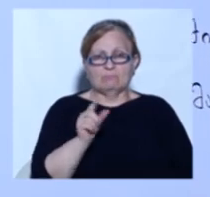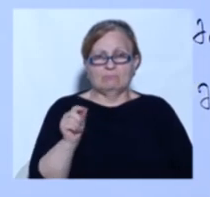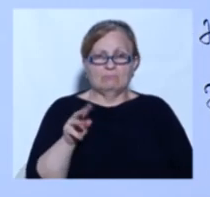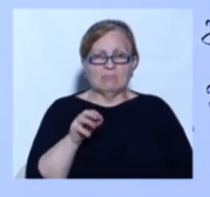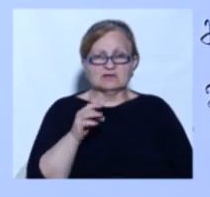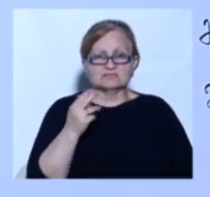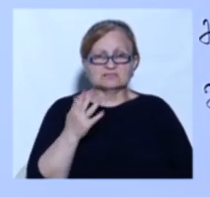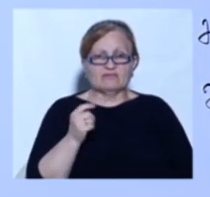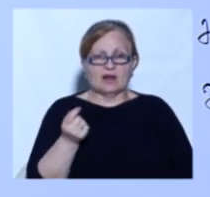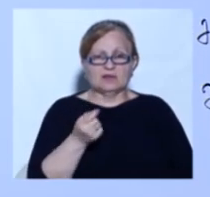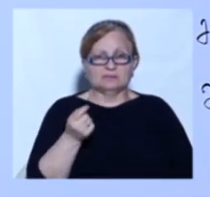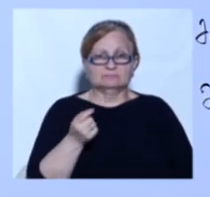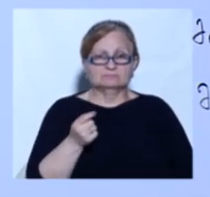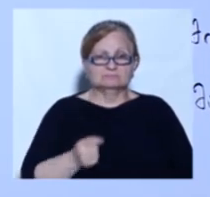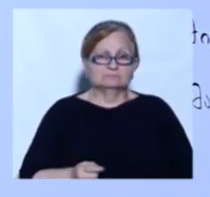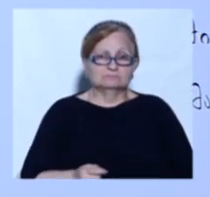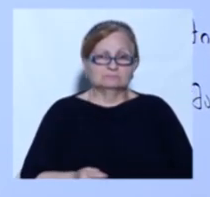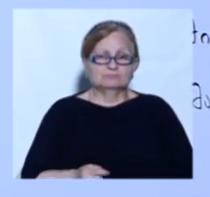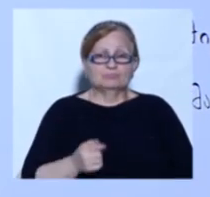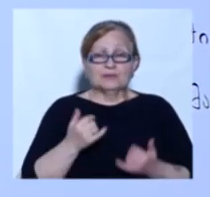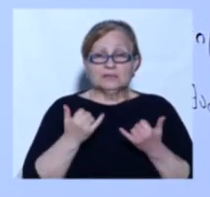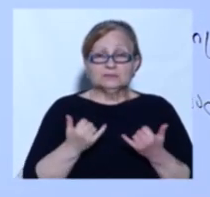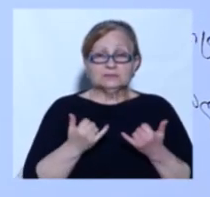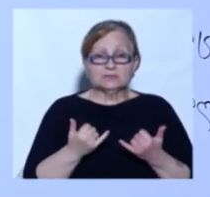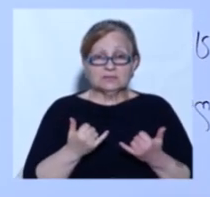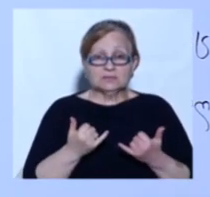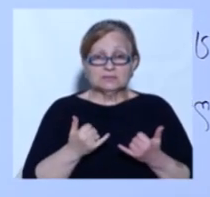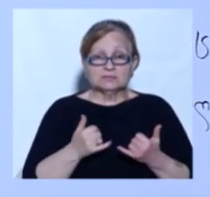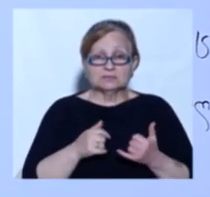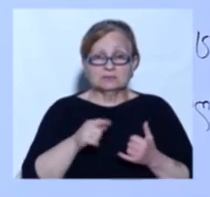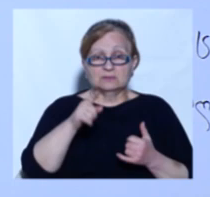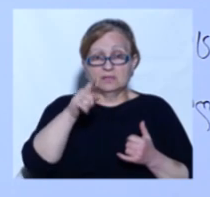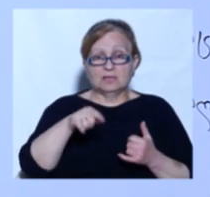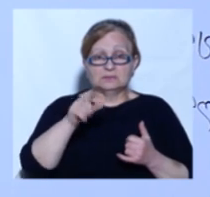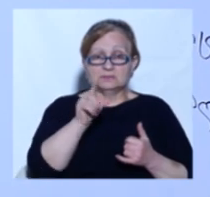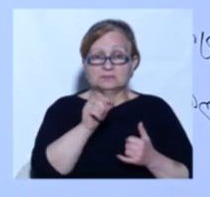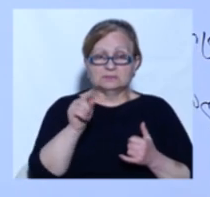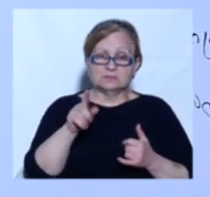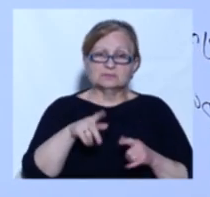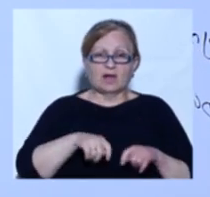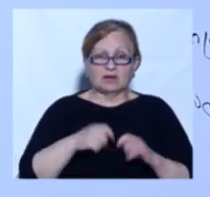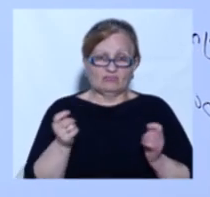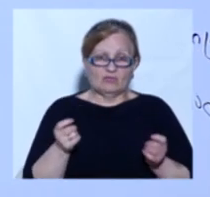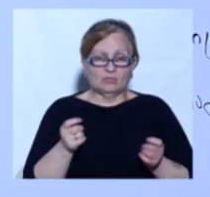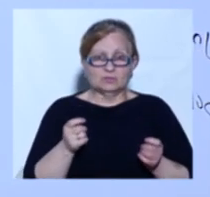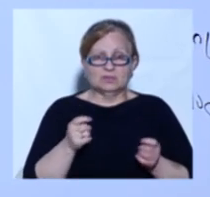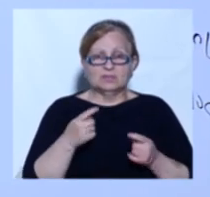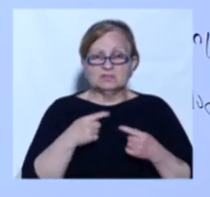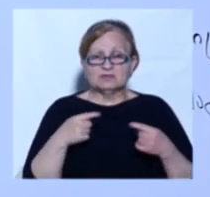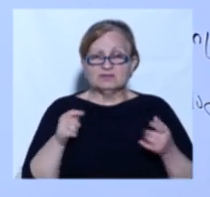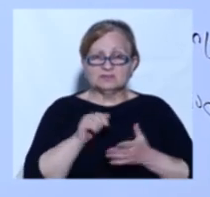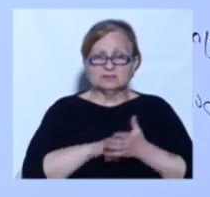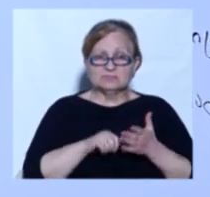მაგრამ დღეს ეს წყობა, ამგვარი შედგენილობა მეტნაკლებად დარღვეულია სხვადასხვა მიზეზის